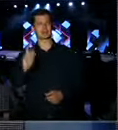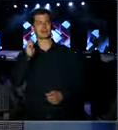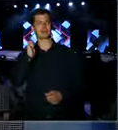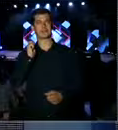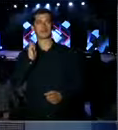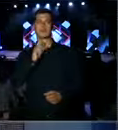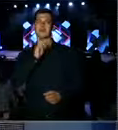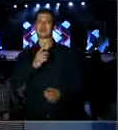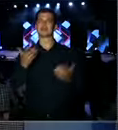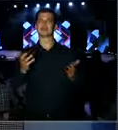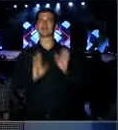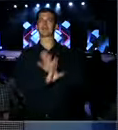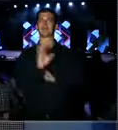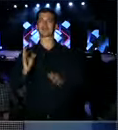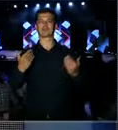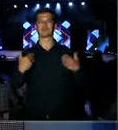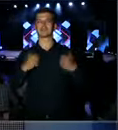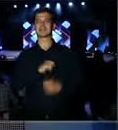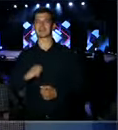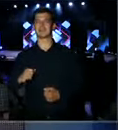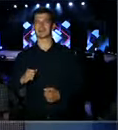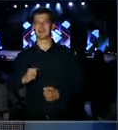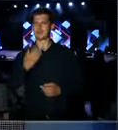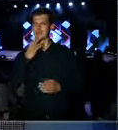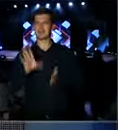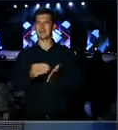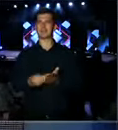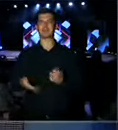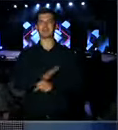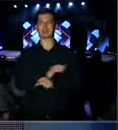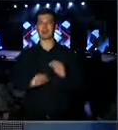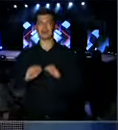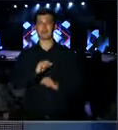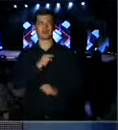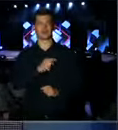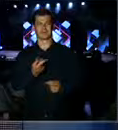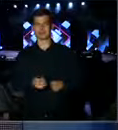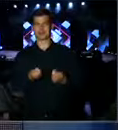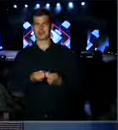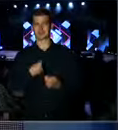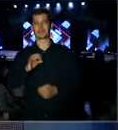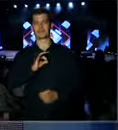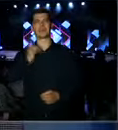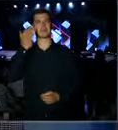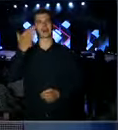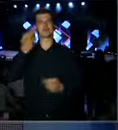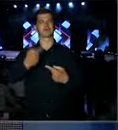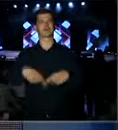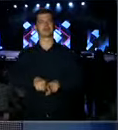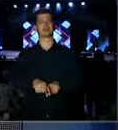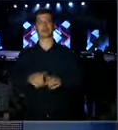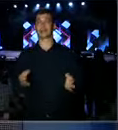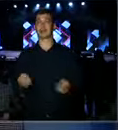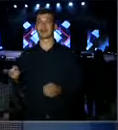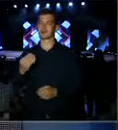Państwo, chce błyszczeć, chce udowodnić, że niepełnosprawność nie przeszkadza w spełnianiu marzeń. Specjalnie dla